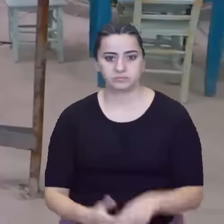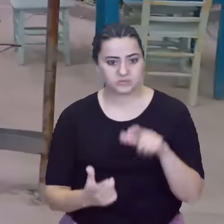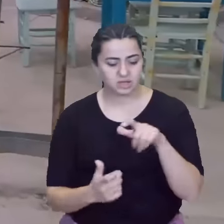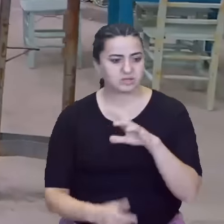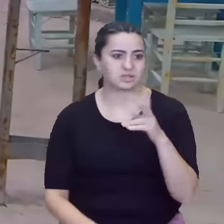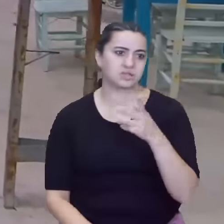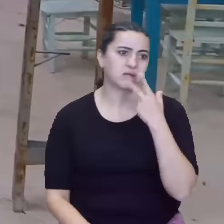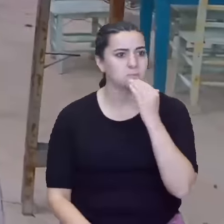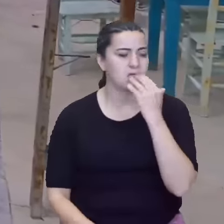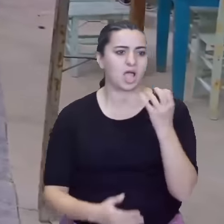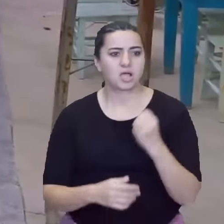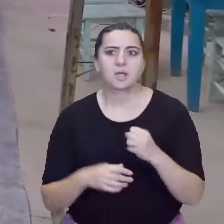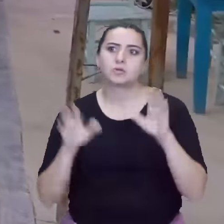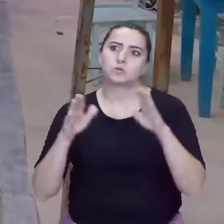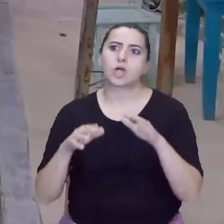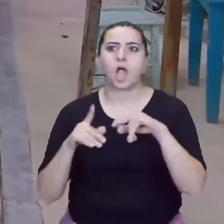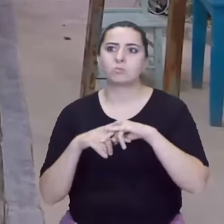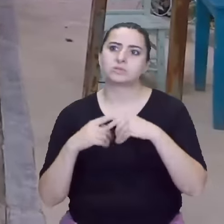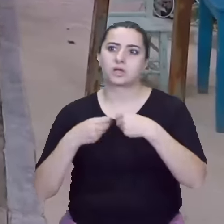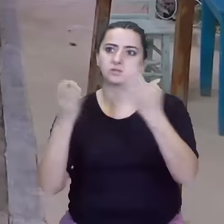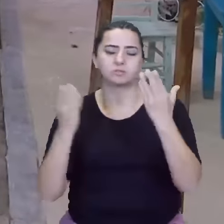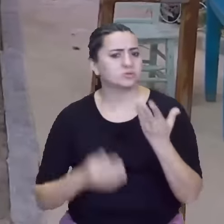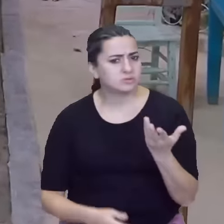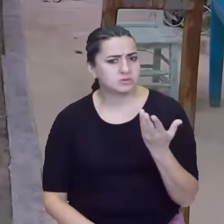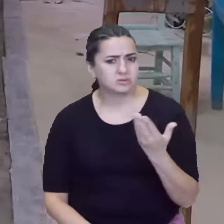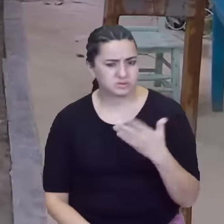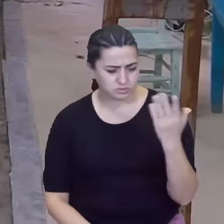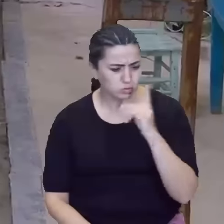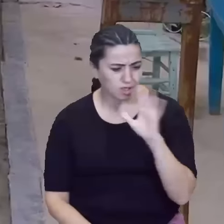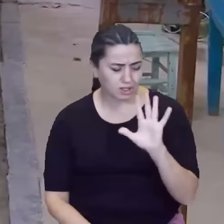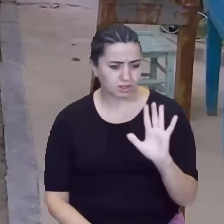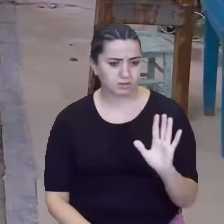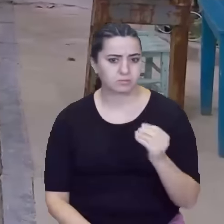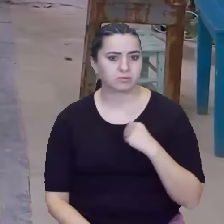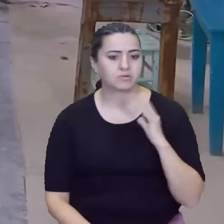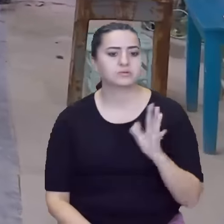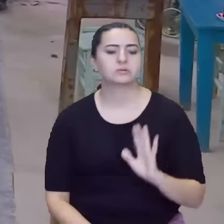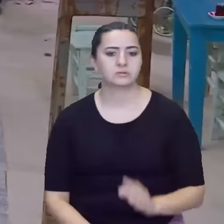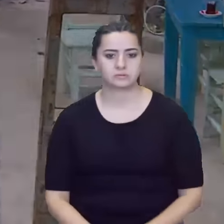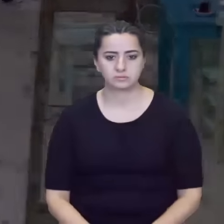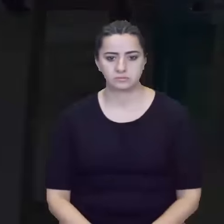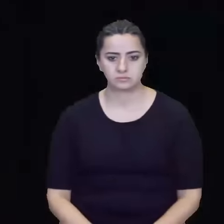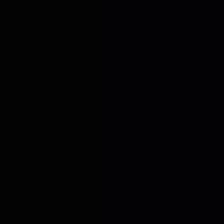kaşar alacakmış. Martıyı hamsi atacakmış. Kardeşim sana bakma. Gel 150 gram. Tamam abi.